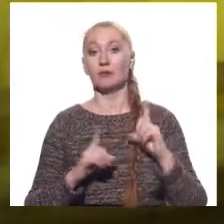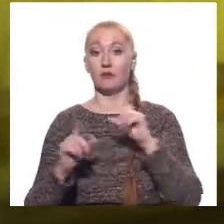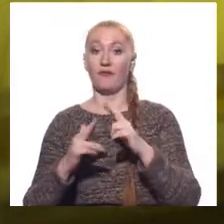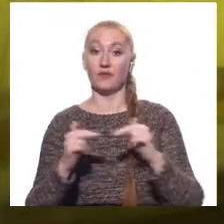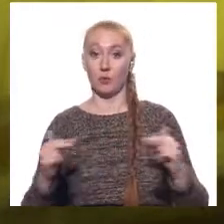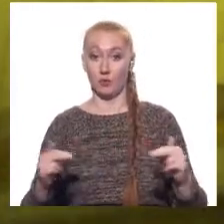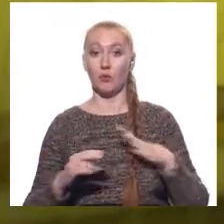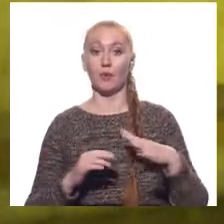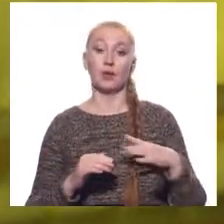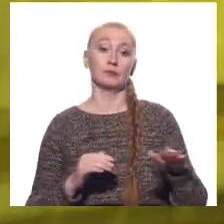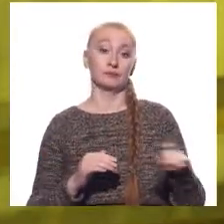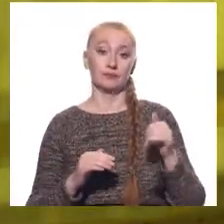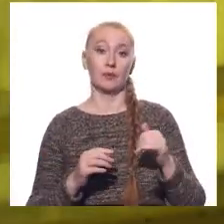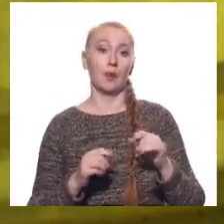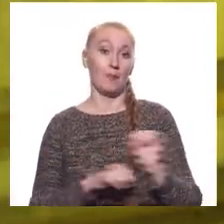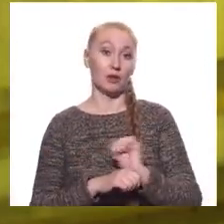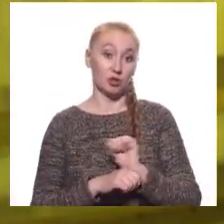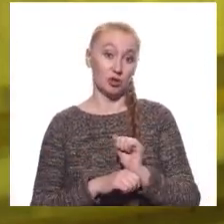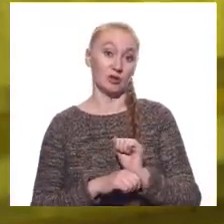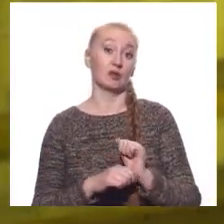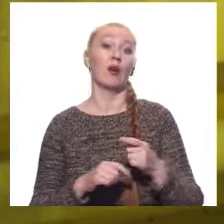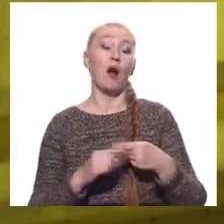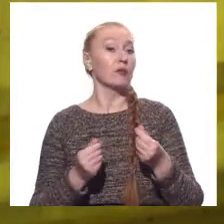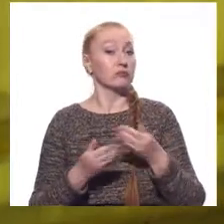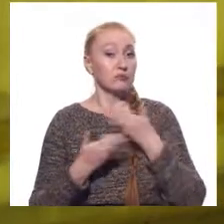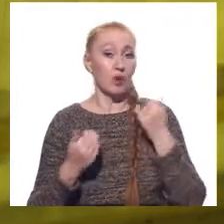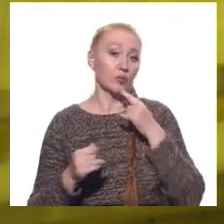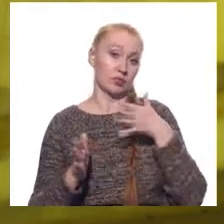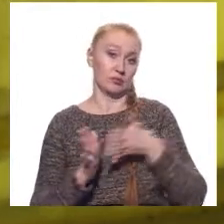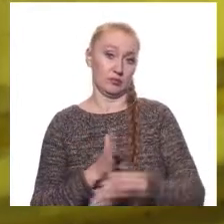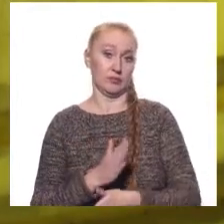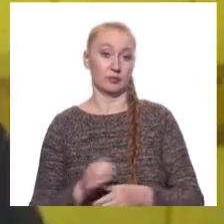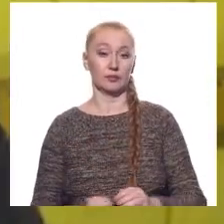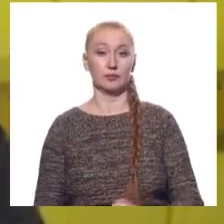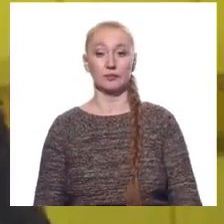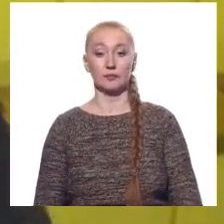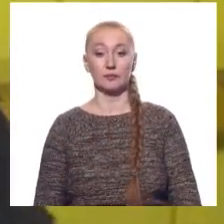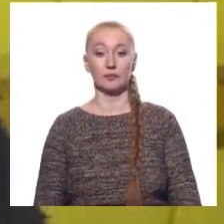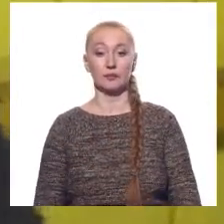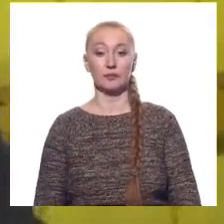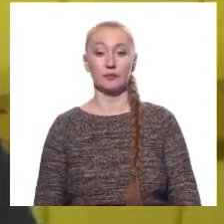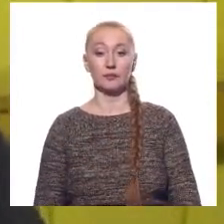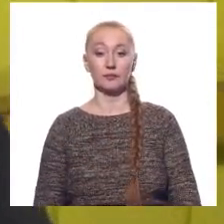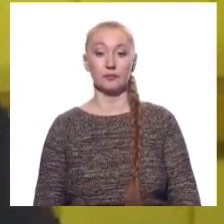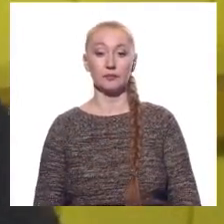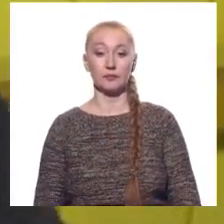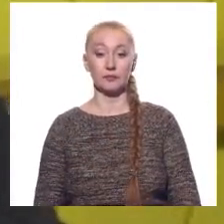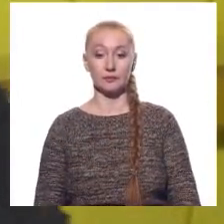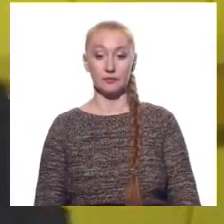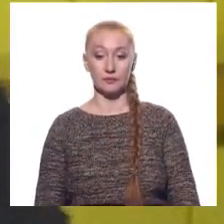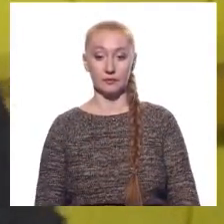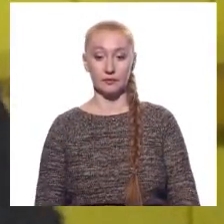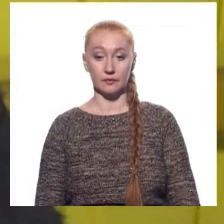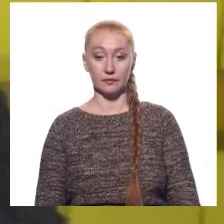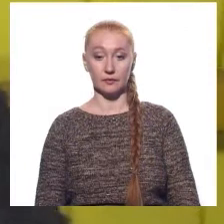Дніпро, винаймала машину, а зарплати немає. Багато грошей пішло на те, щоб винайняти машину. Скільки це гроші пішло на